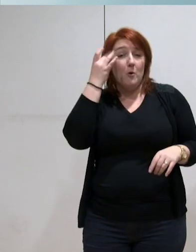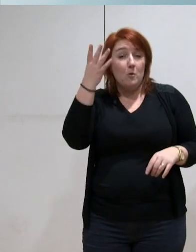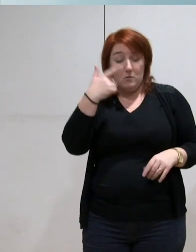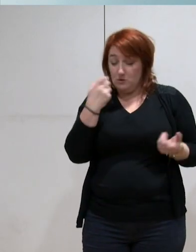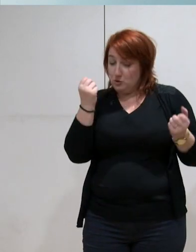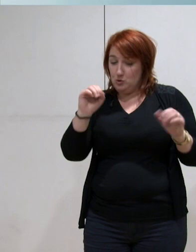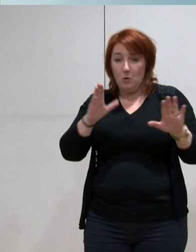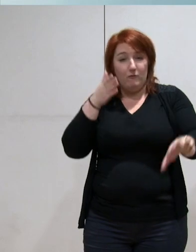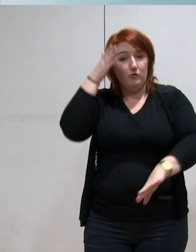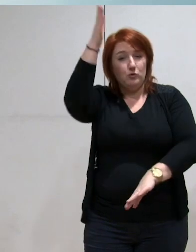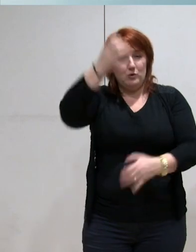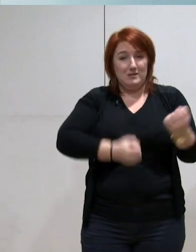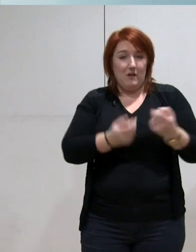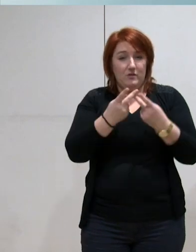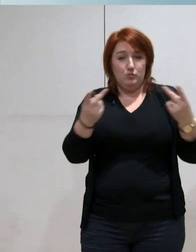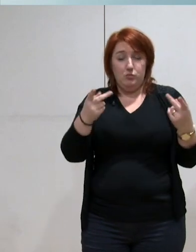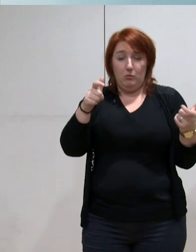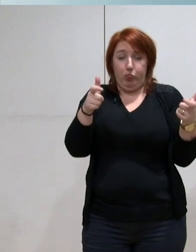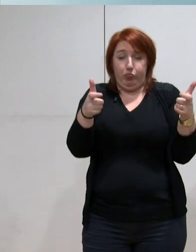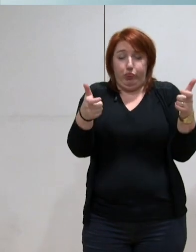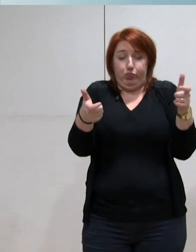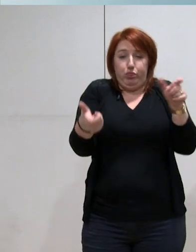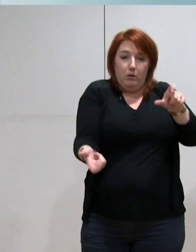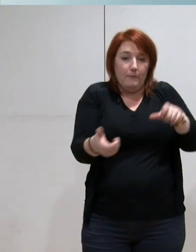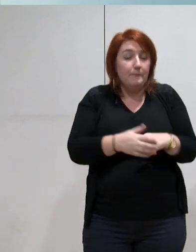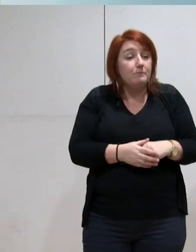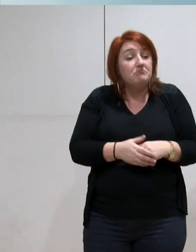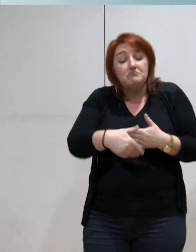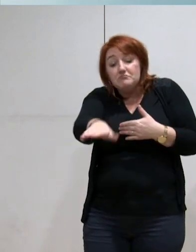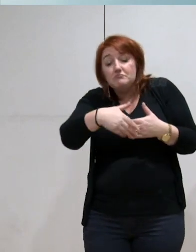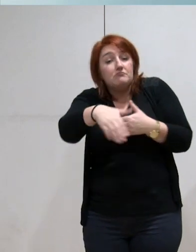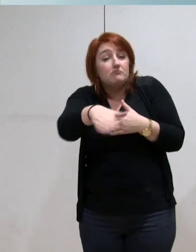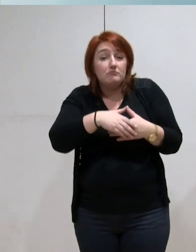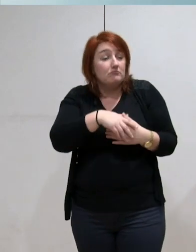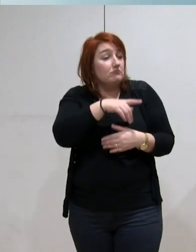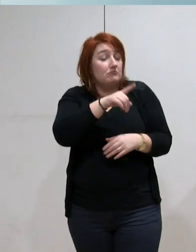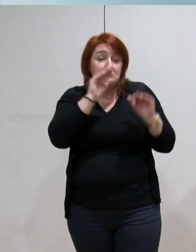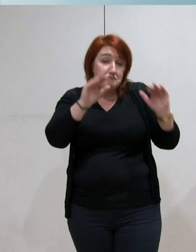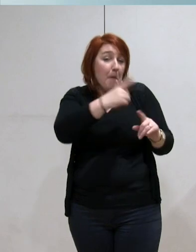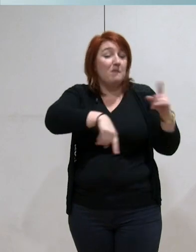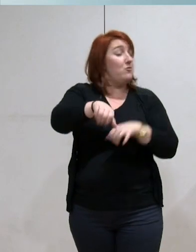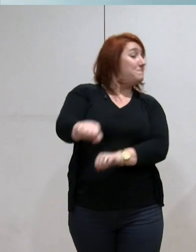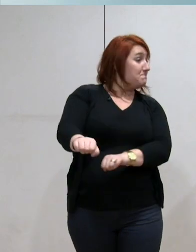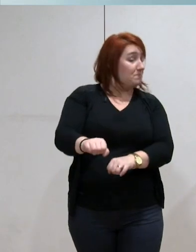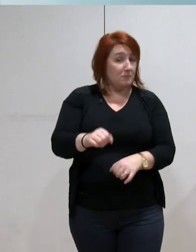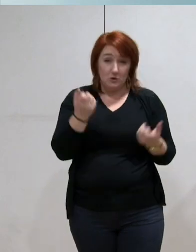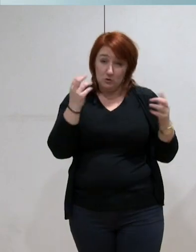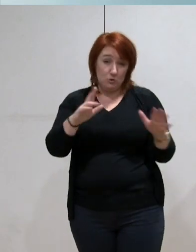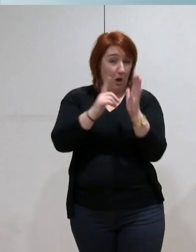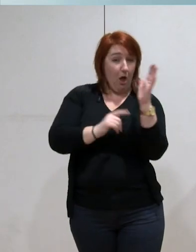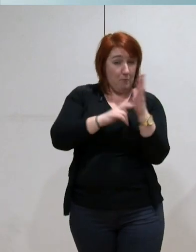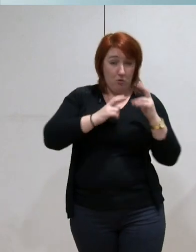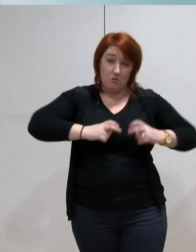publics dégradés et tôt ou tard que vous le vouliez ou pas le retour de la question fiscale et des Hauses d'impôts vous me